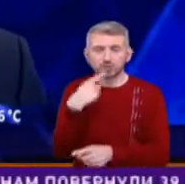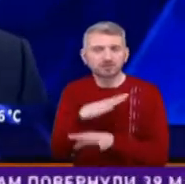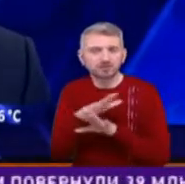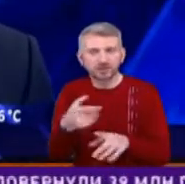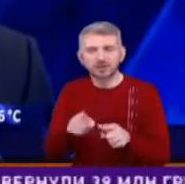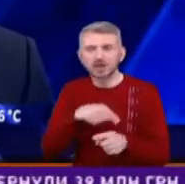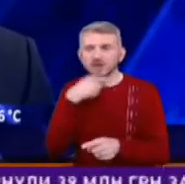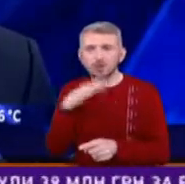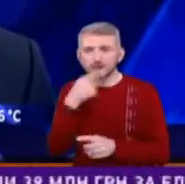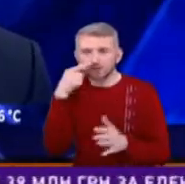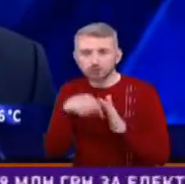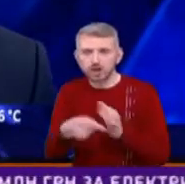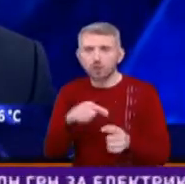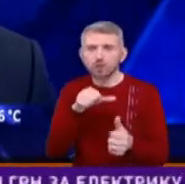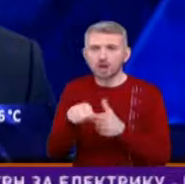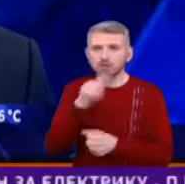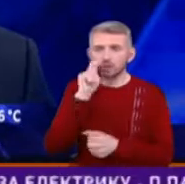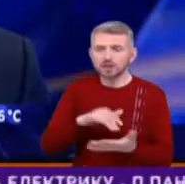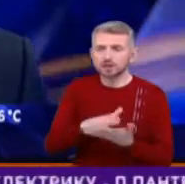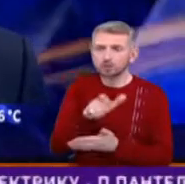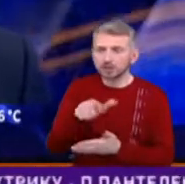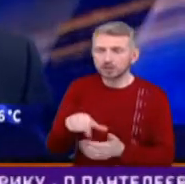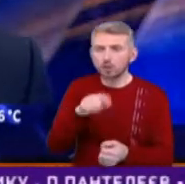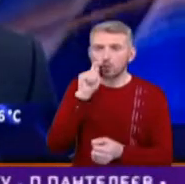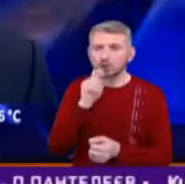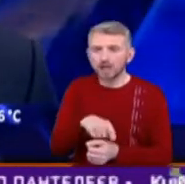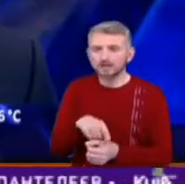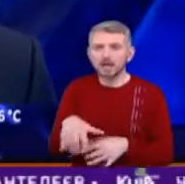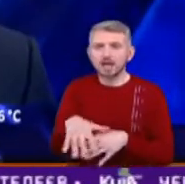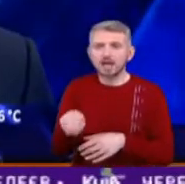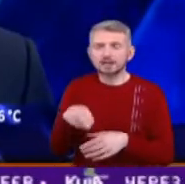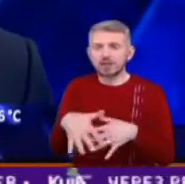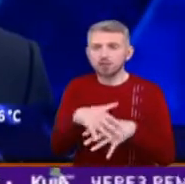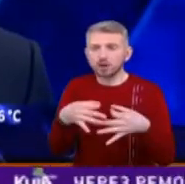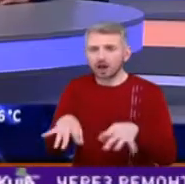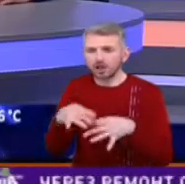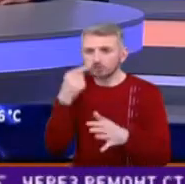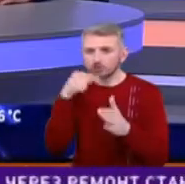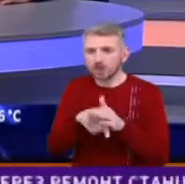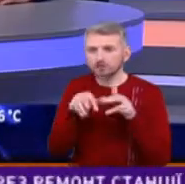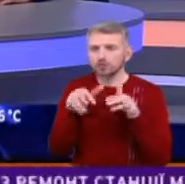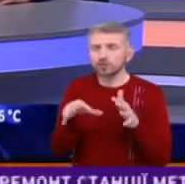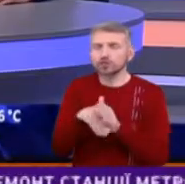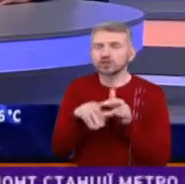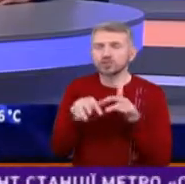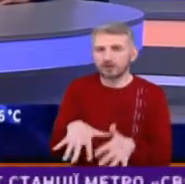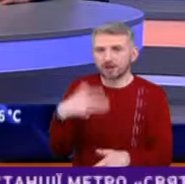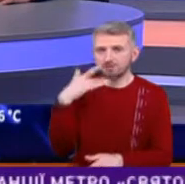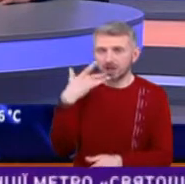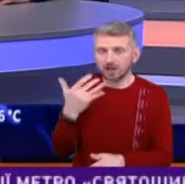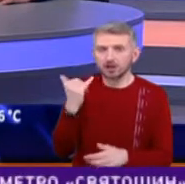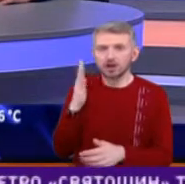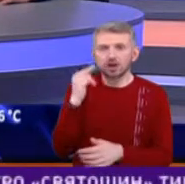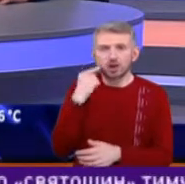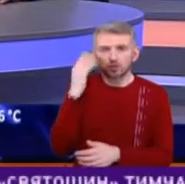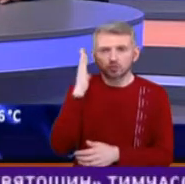не Росія втручалася, це окремі українські політики і окремі демократи втручалися в внутрішні справи Сполучених Штатів. І я думаю, що будуть витягувати